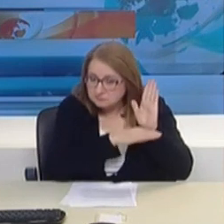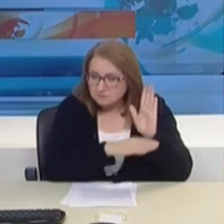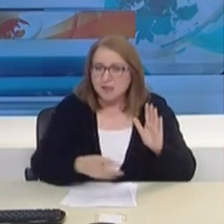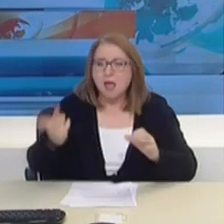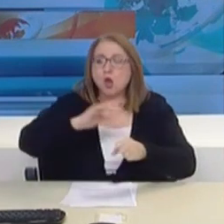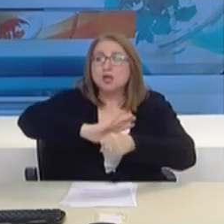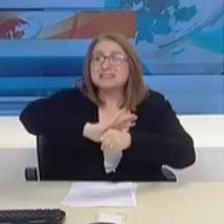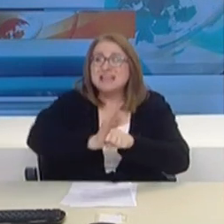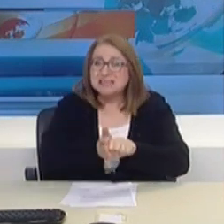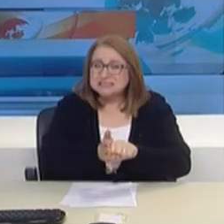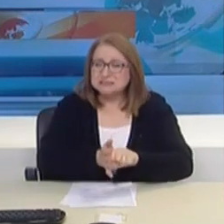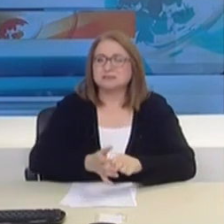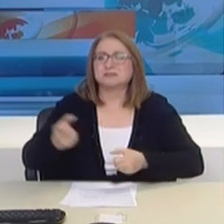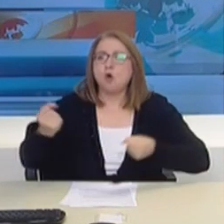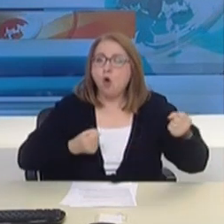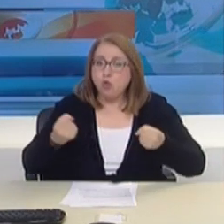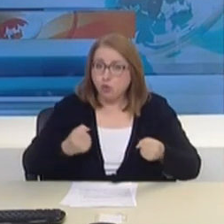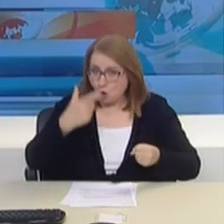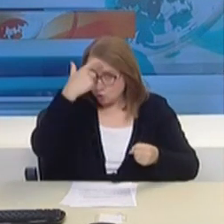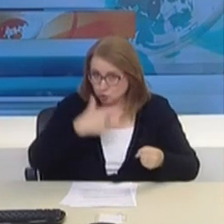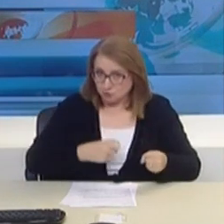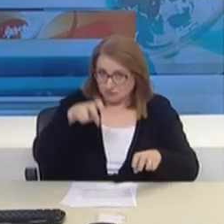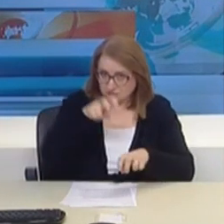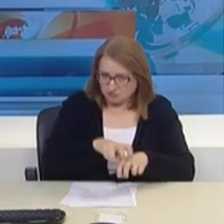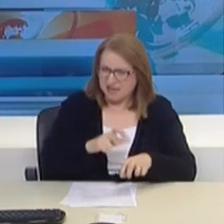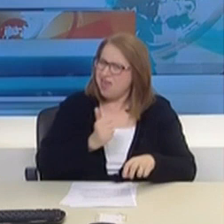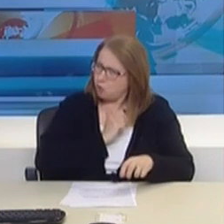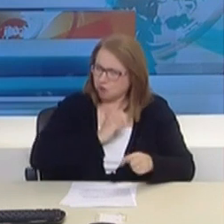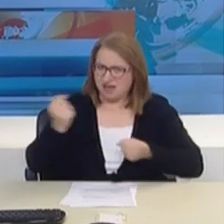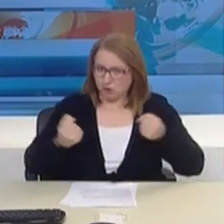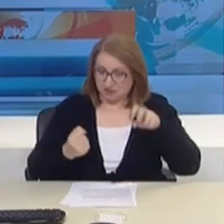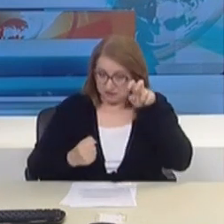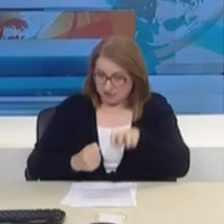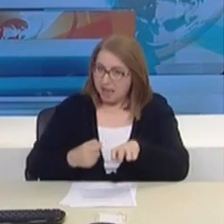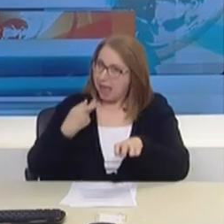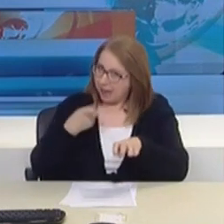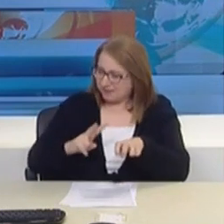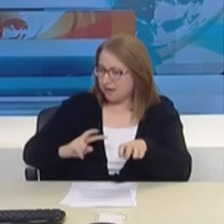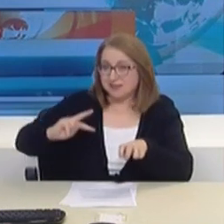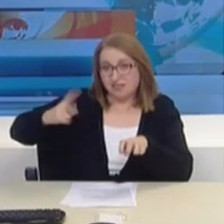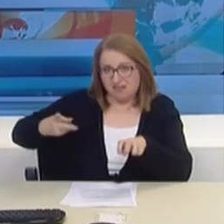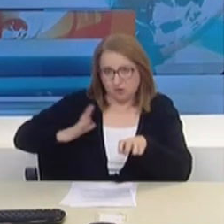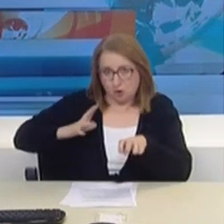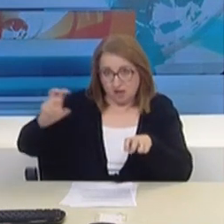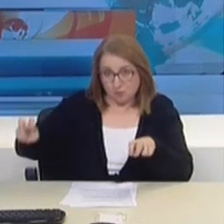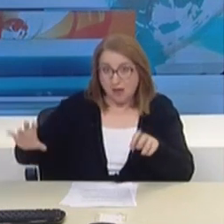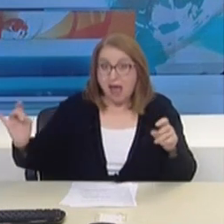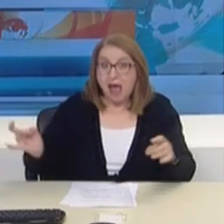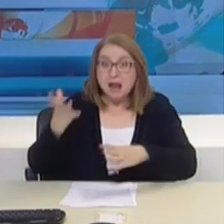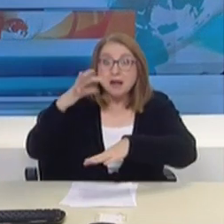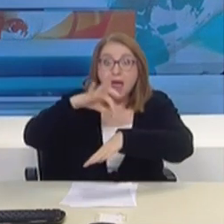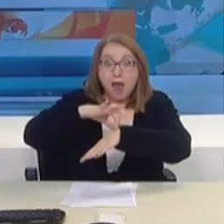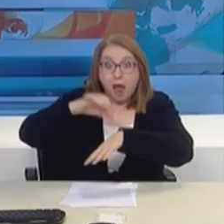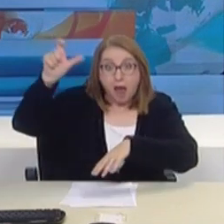Στα ταξί και τα υιοταχή, πέρα τον οδηγό, επιτρέπεται να επιβαίνει ακόμα ένα άτομο σε περίπτωση που υπάρχει ασθενής, ο οποίος